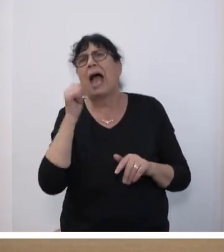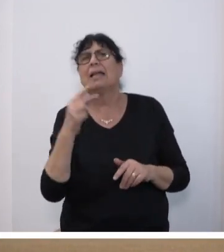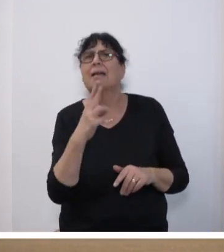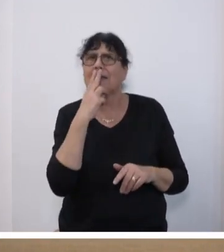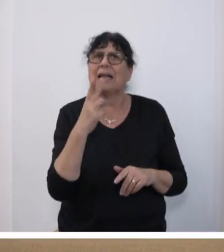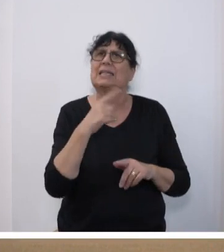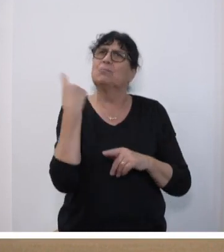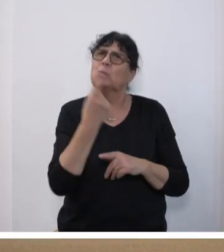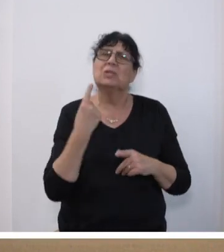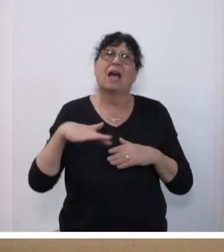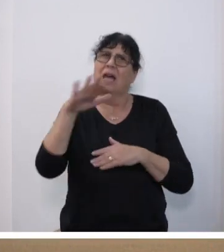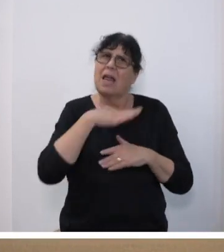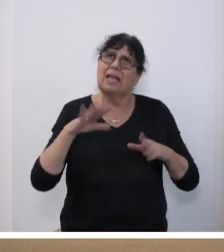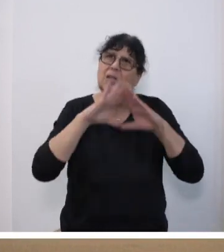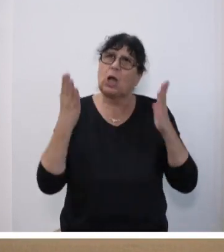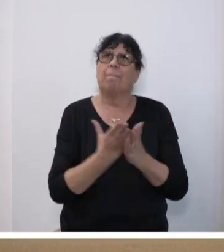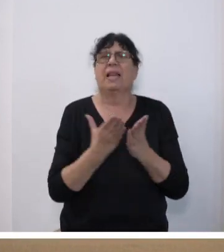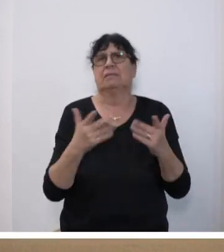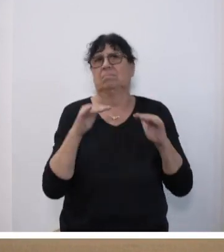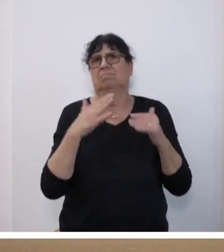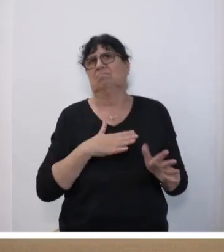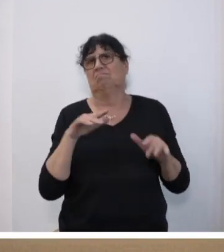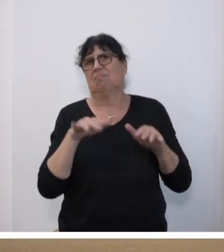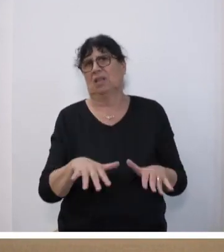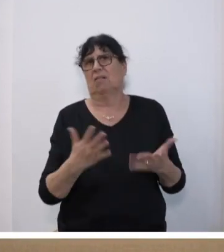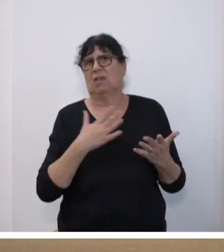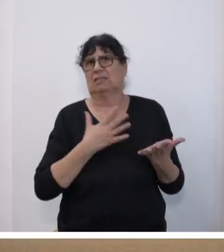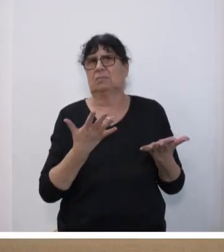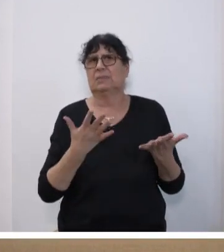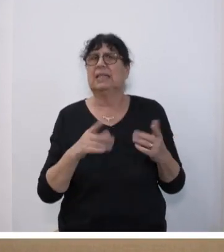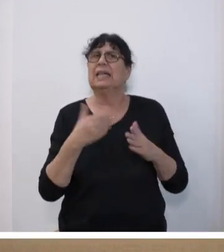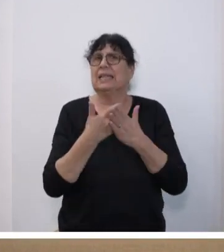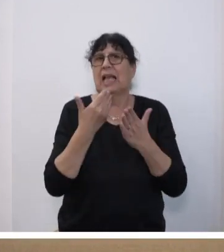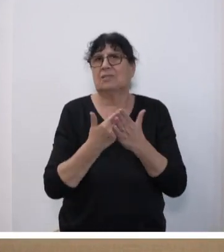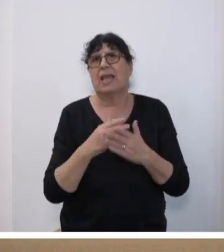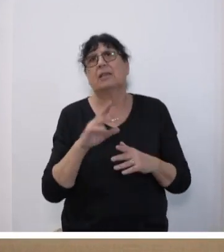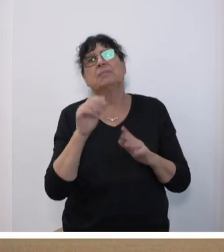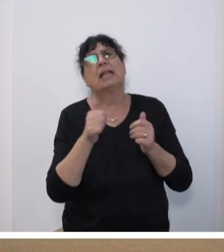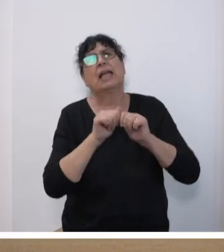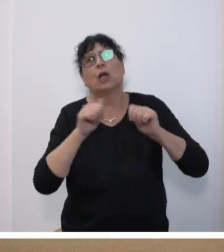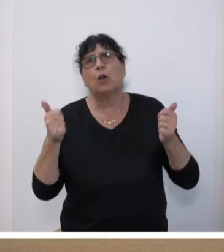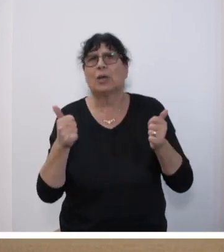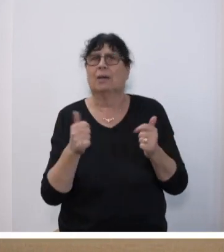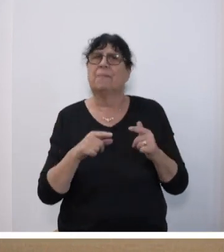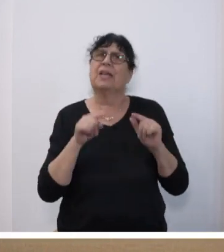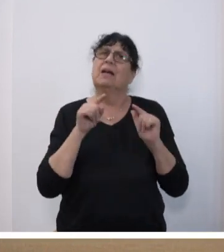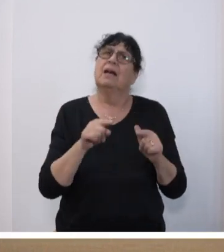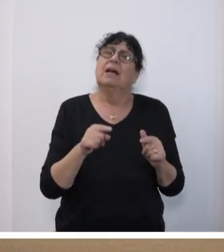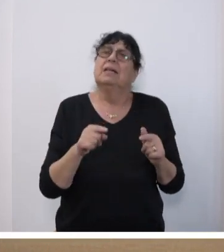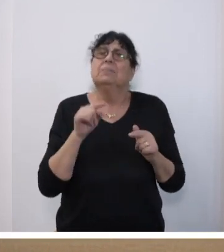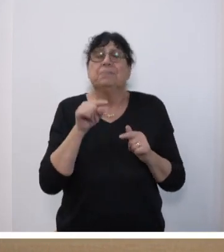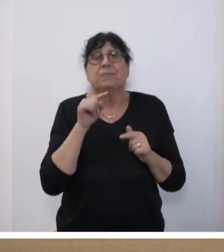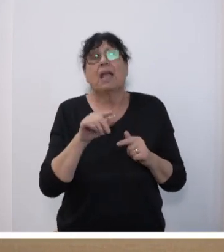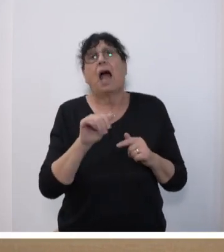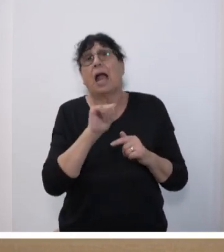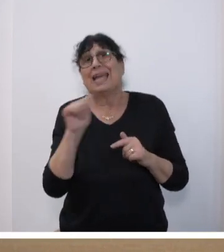unser Land als Ganzes auf sich geladen hatte. Und gerade deshalb war es doch so ein Glück, war es solch ein Segen, dass die